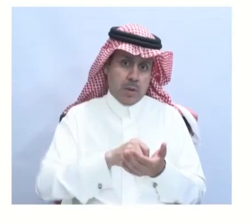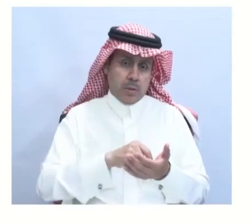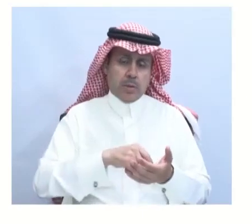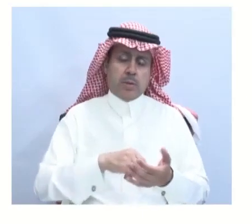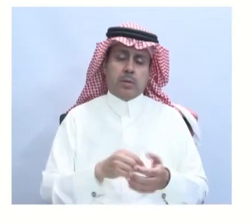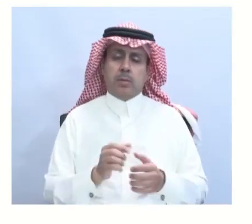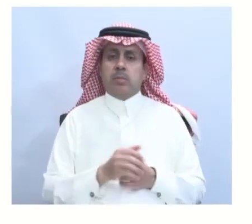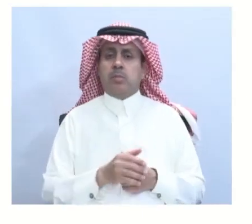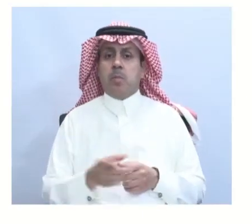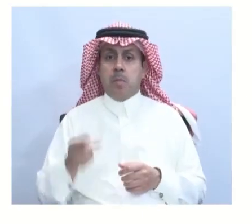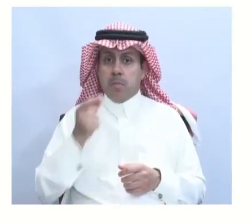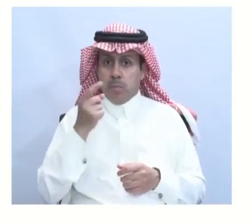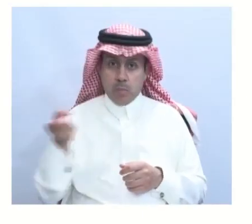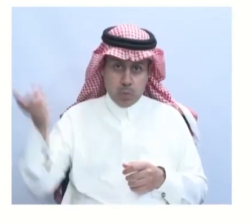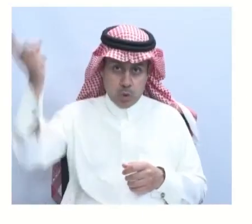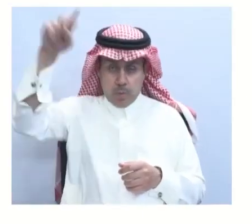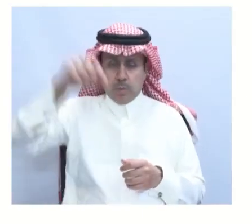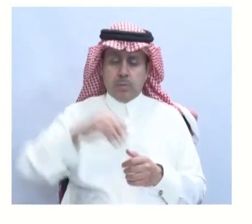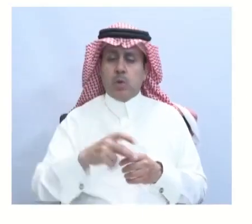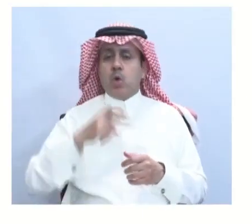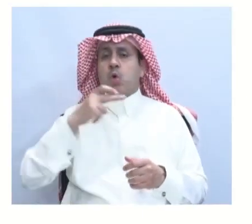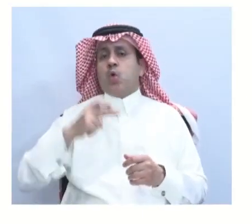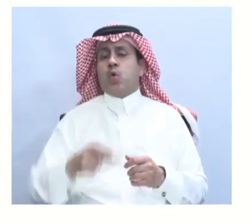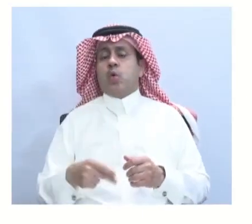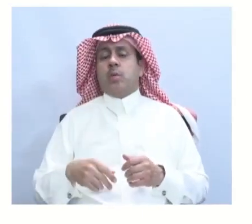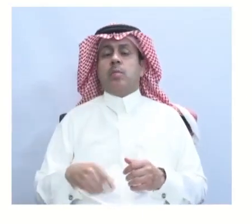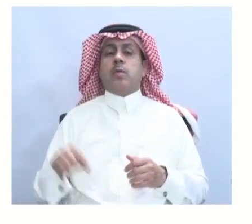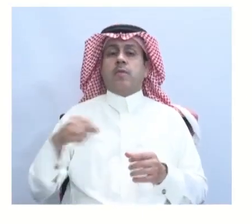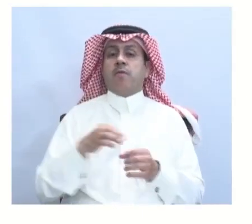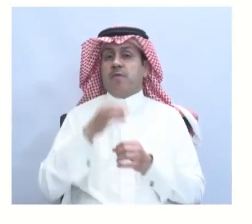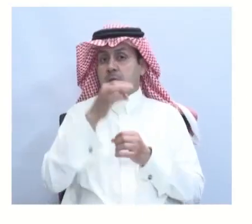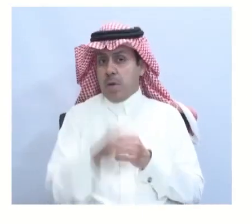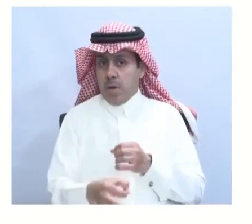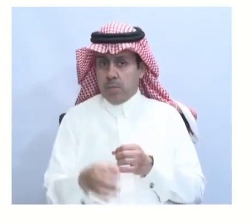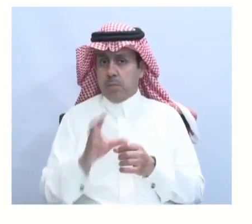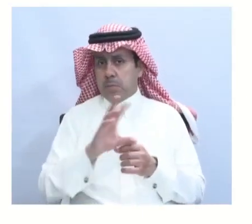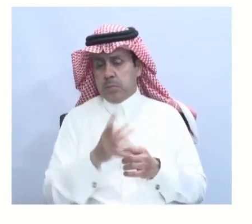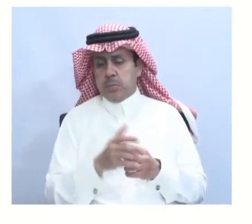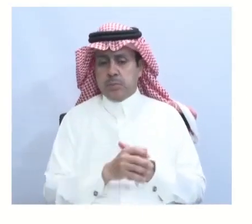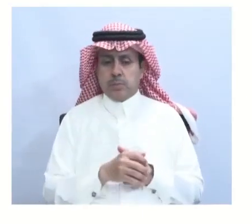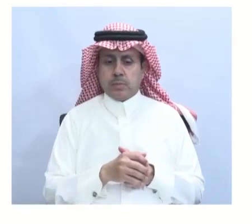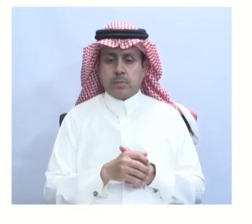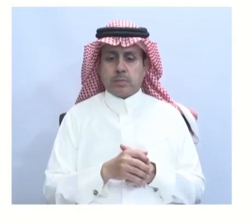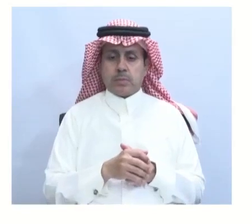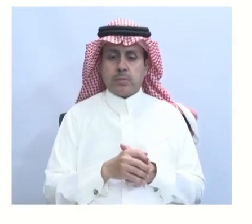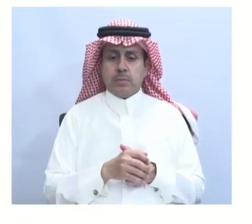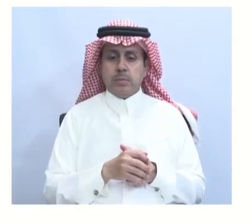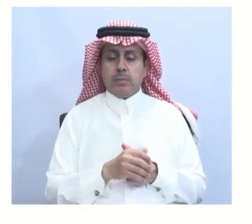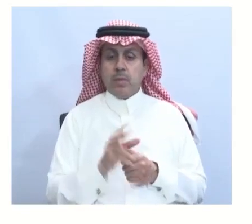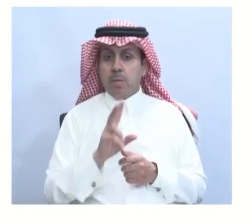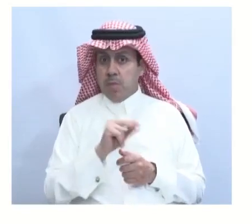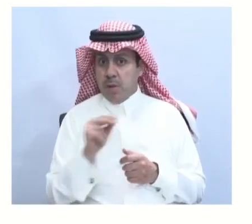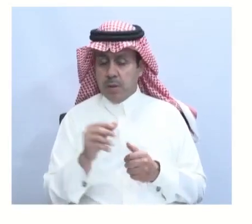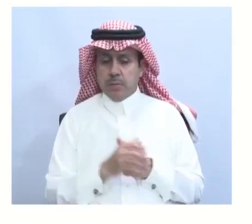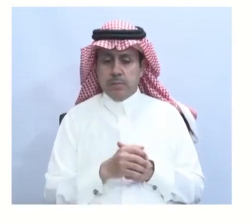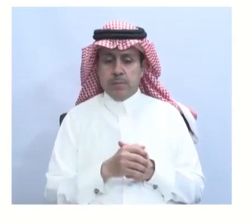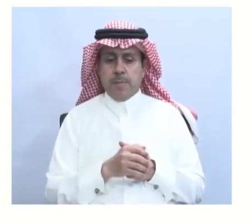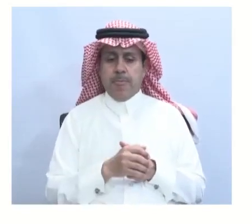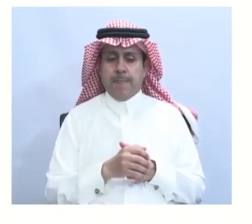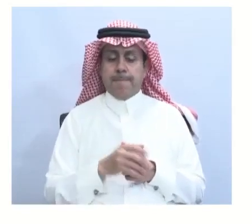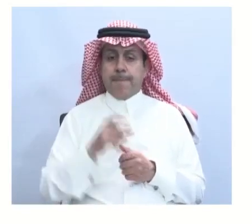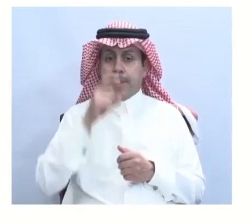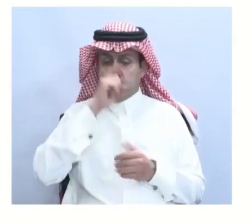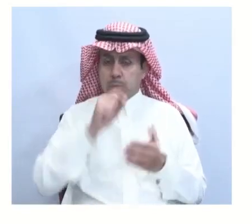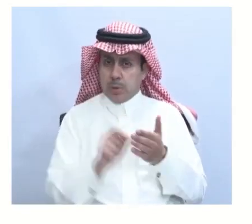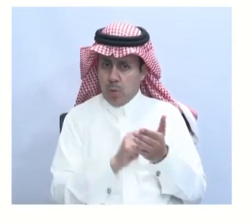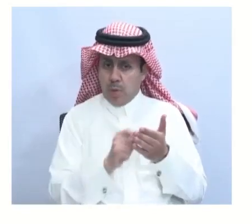ذلك مستقبلا نريد حلول حتى لا يقع مثل هذا الاشكال مستقبلا من ذلك مثلا ايها الطلاب